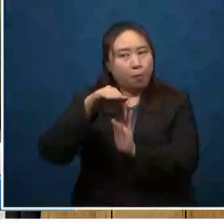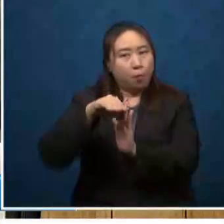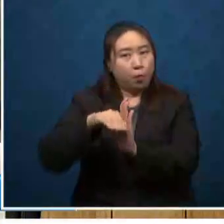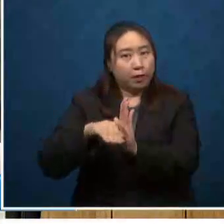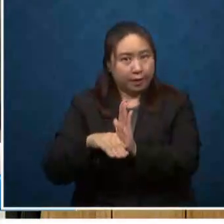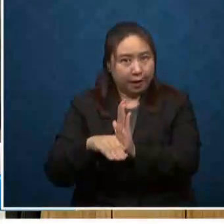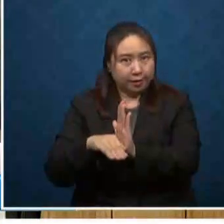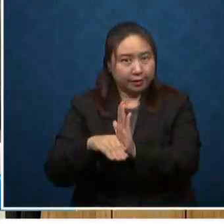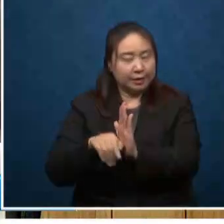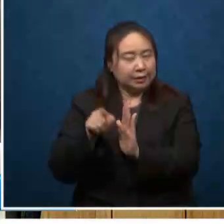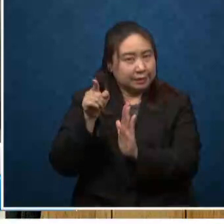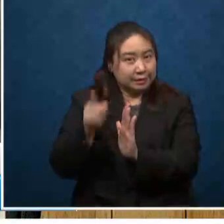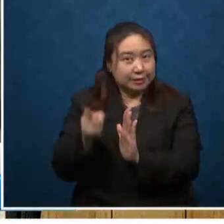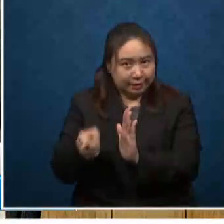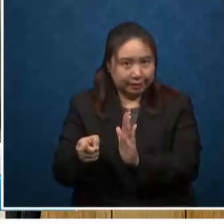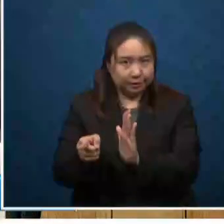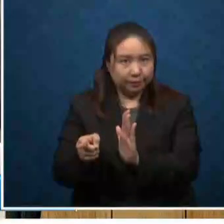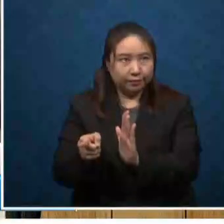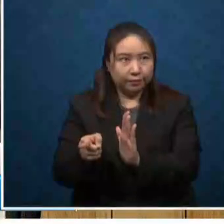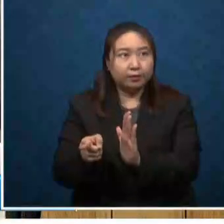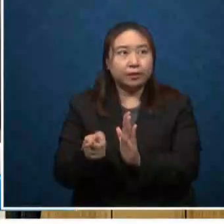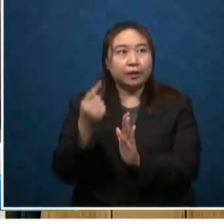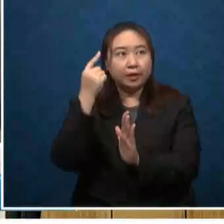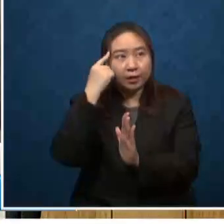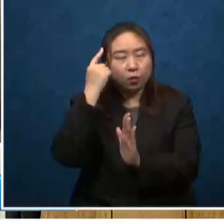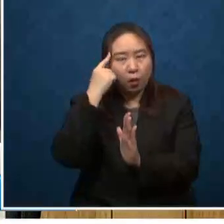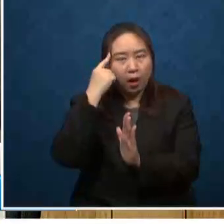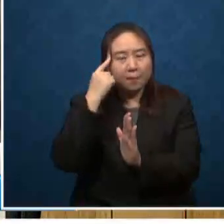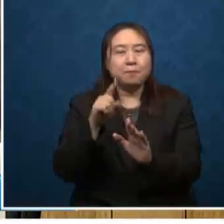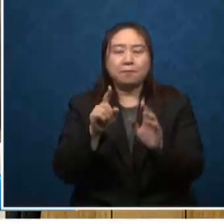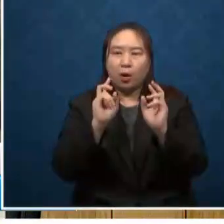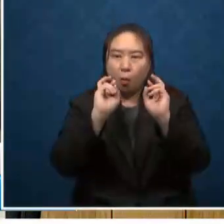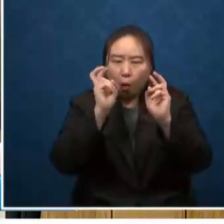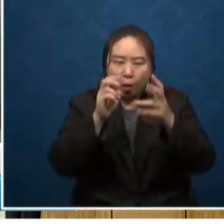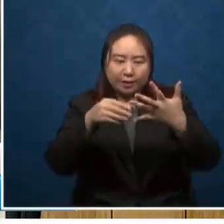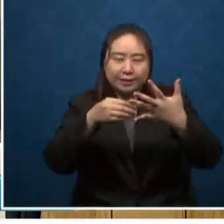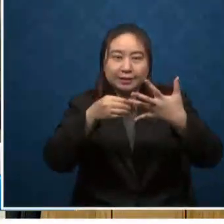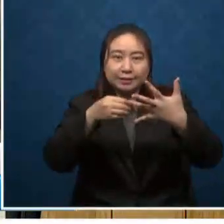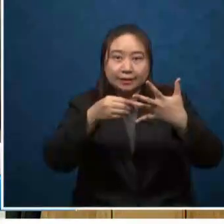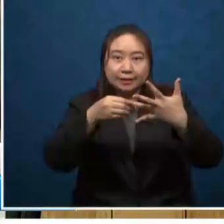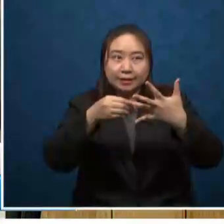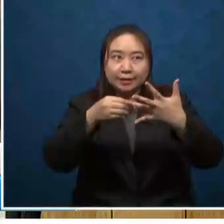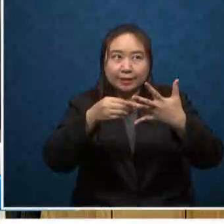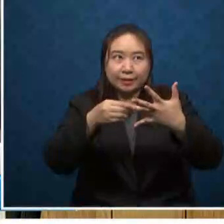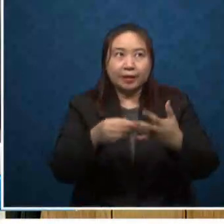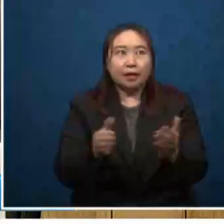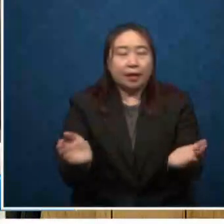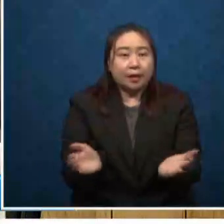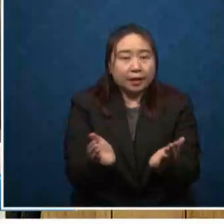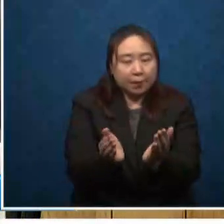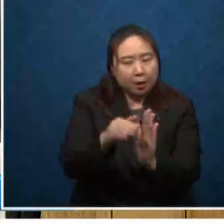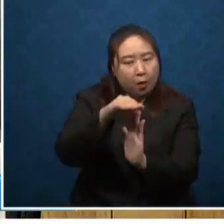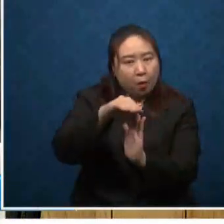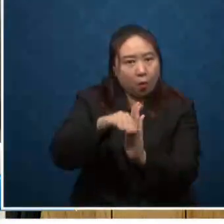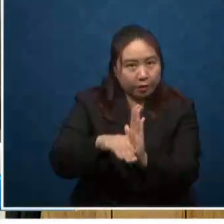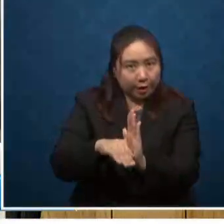ที่เป็นการปฏิรูปจริงๆเนี่ยก็น่าที่จะเป็นเพียงแค่ประเด็นที่4นะครับก็คือการสร้างกลไกที่เอื้อให้เกิ